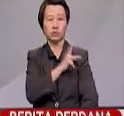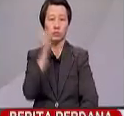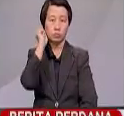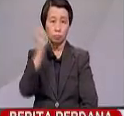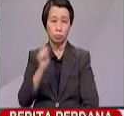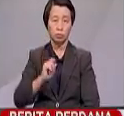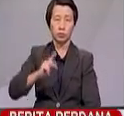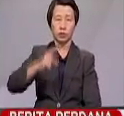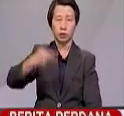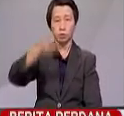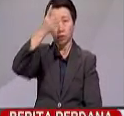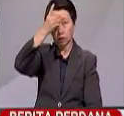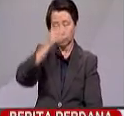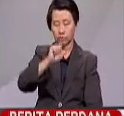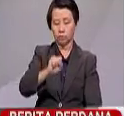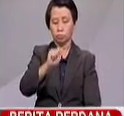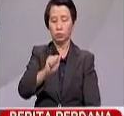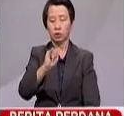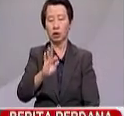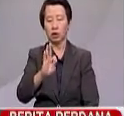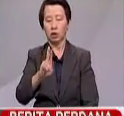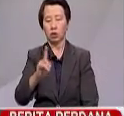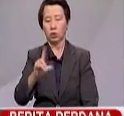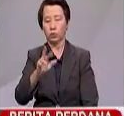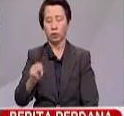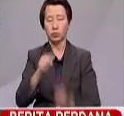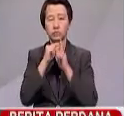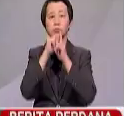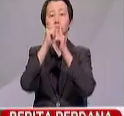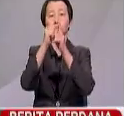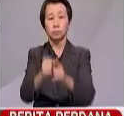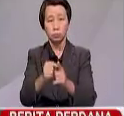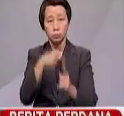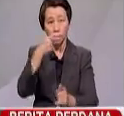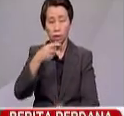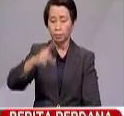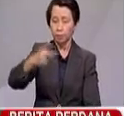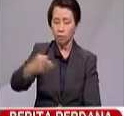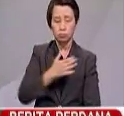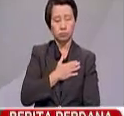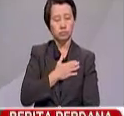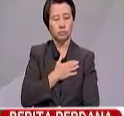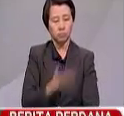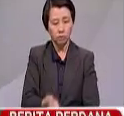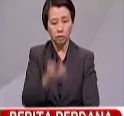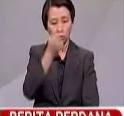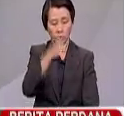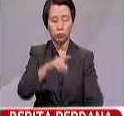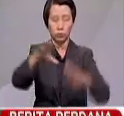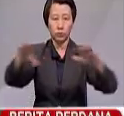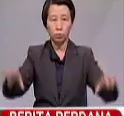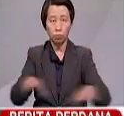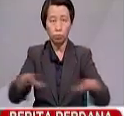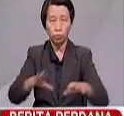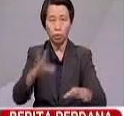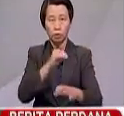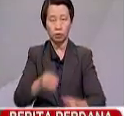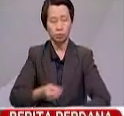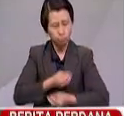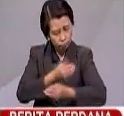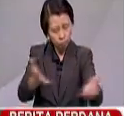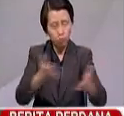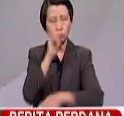Setiausaha Sekretariat PH, Datuk Saifuddin Abdullah dalam satu kenyataan berkata, PH committed untuk melaksanakan dan